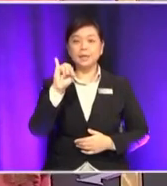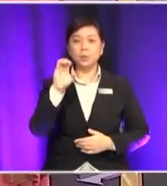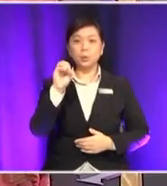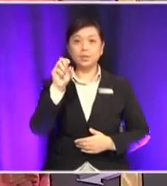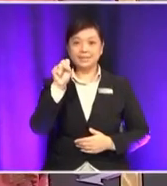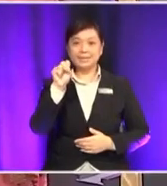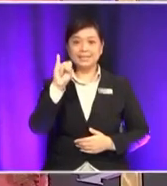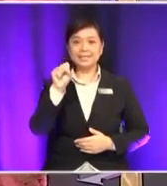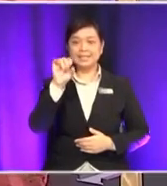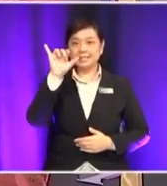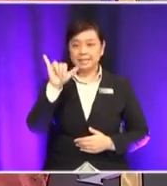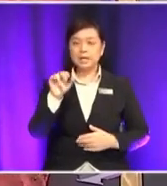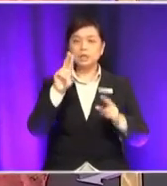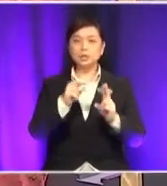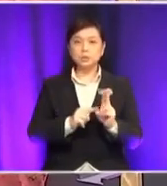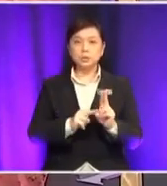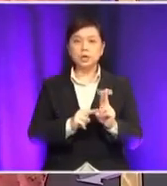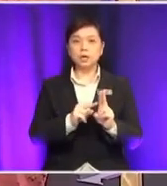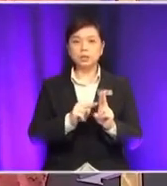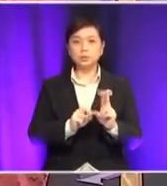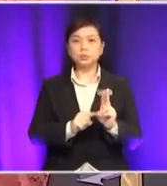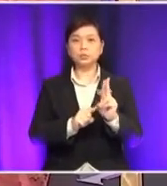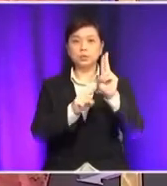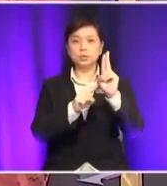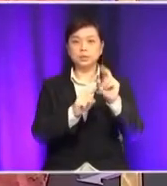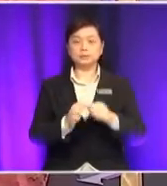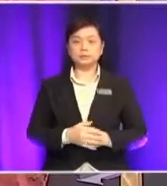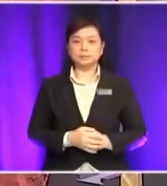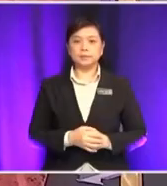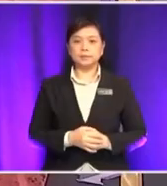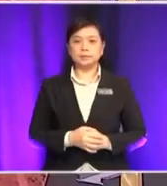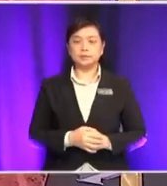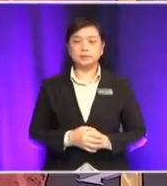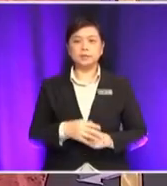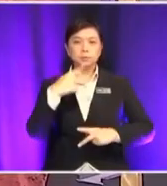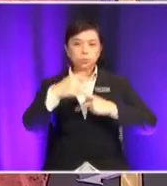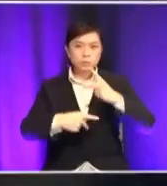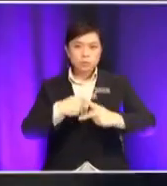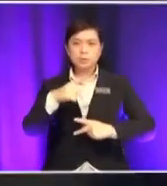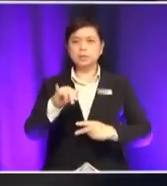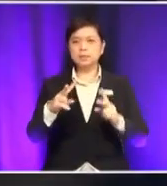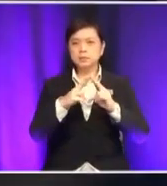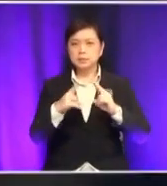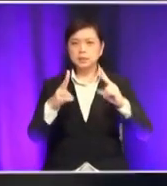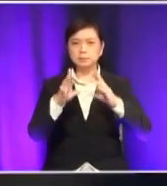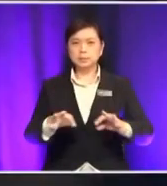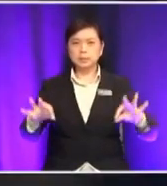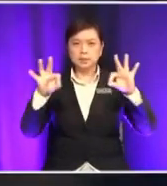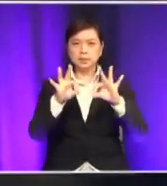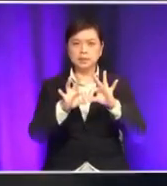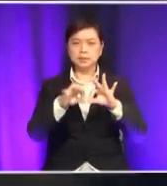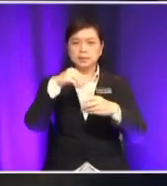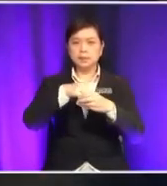alright Oke meiosis ini adalah suatu daripada proses yang sangat-sangat penting di dalam eee